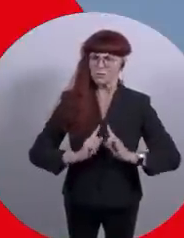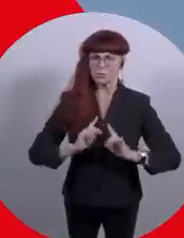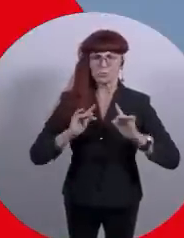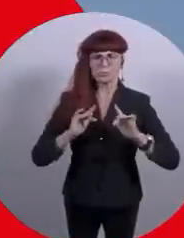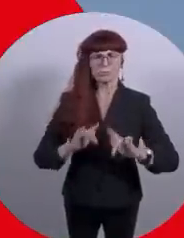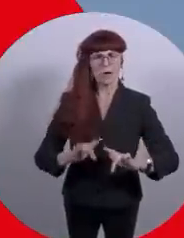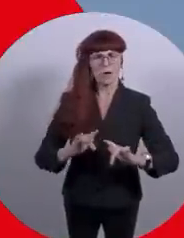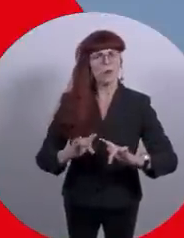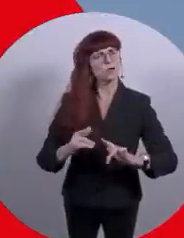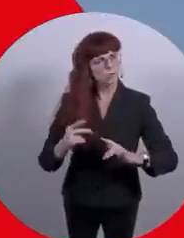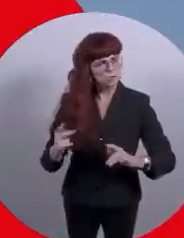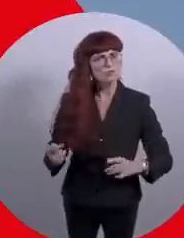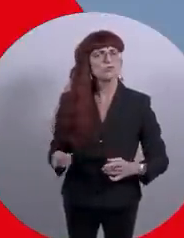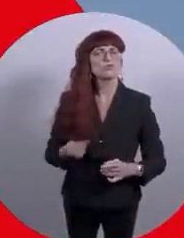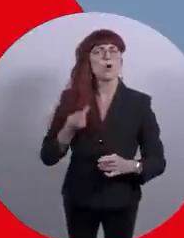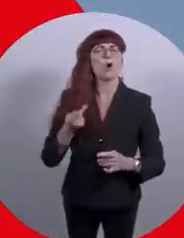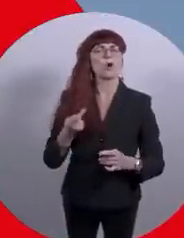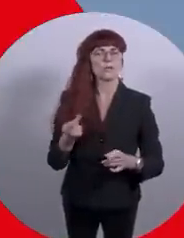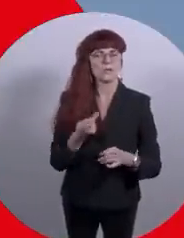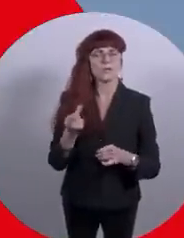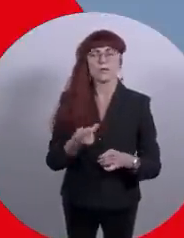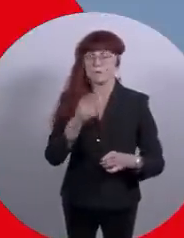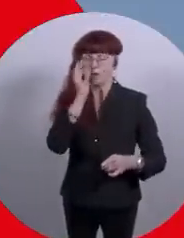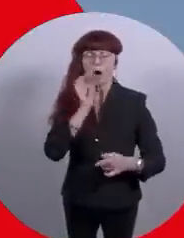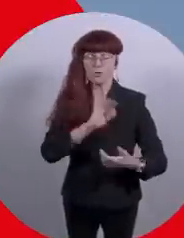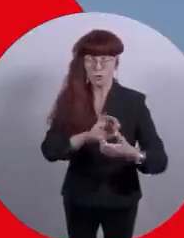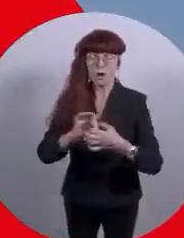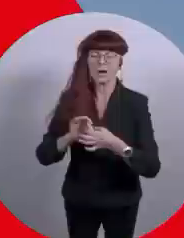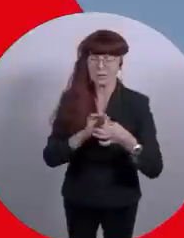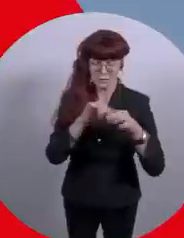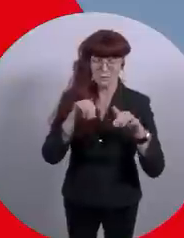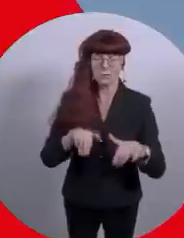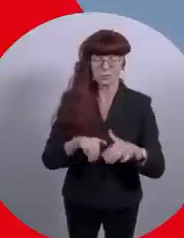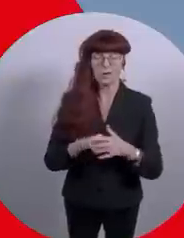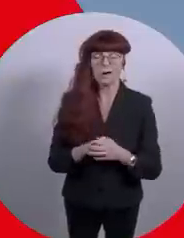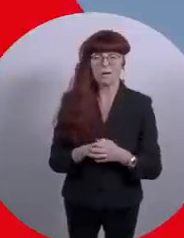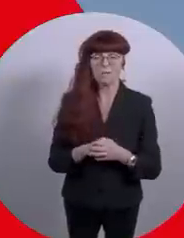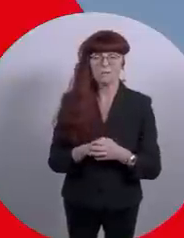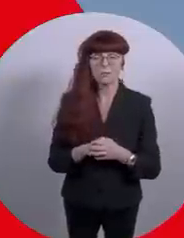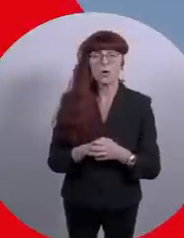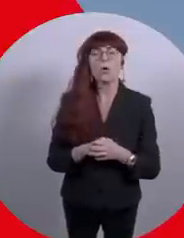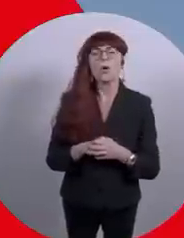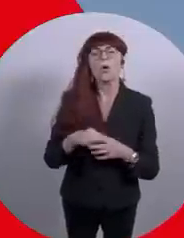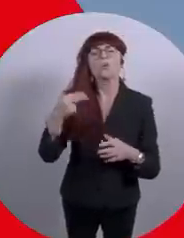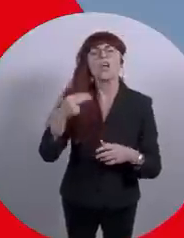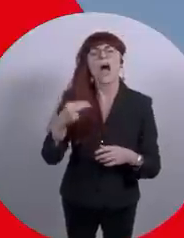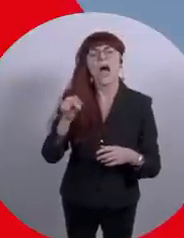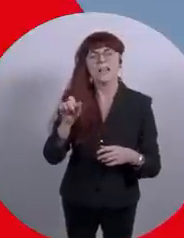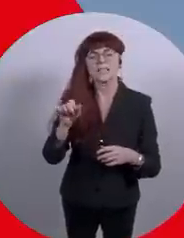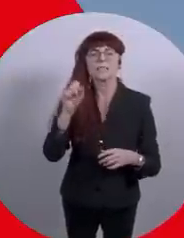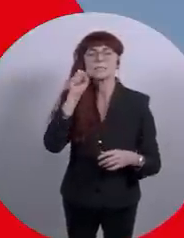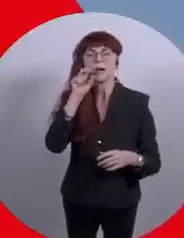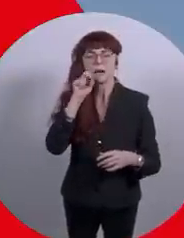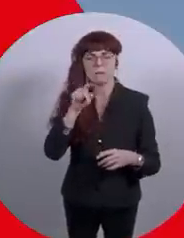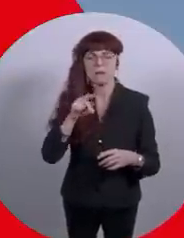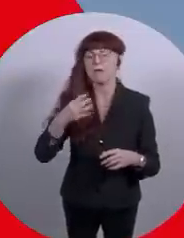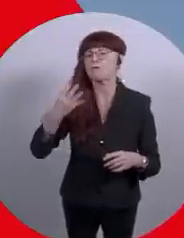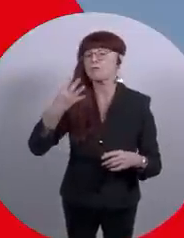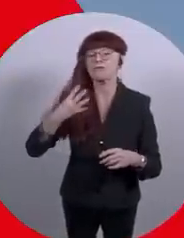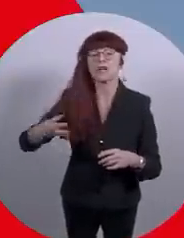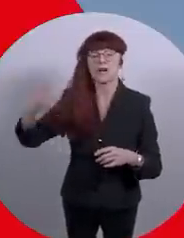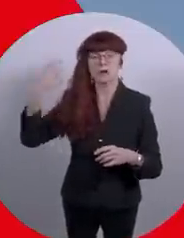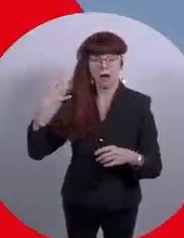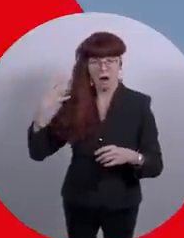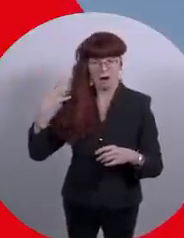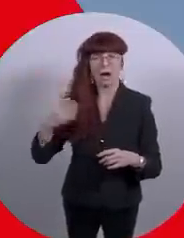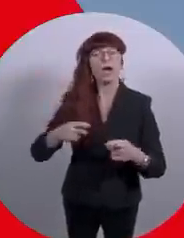einer stolzen und sehr aktiven Frauenorganisation und der Hans-peter hat uns in den letzten vier Jahren seit der Landeshauptmann und